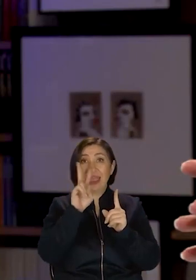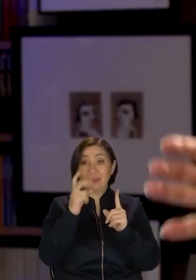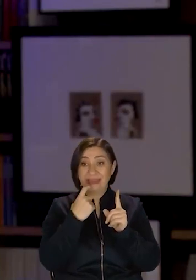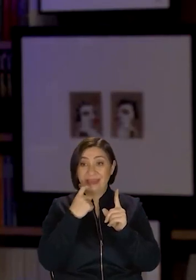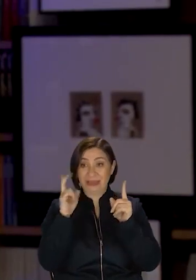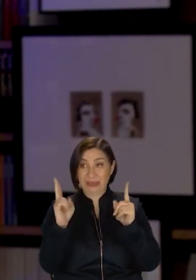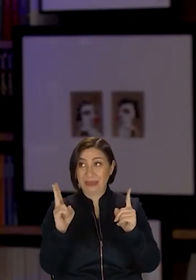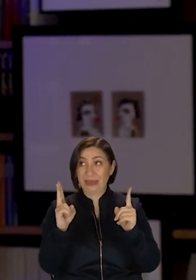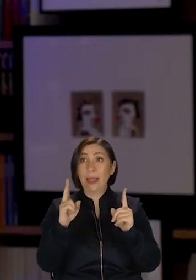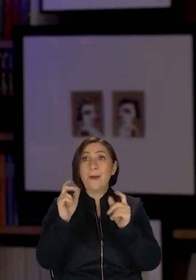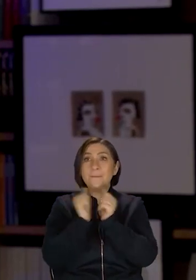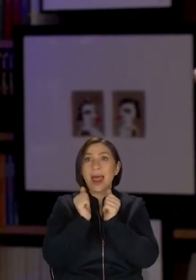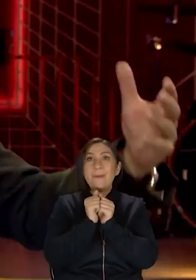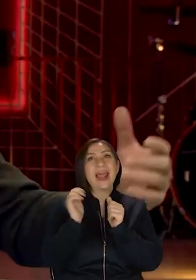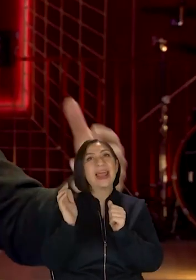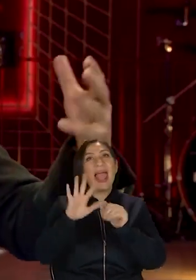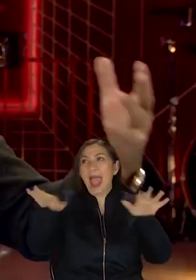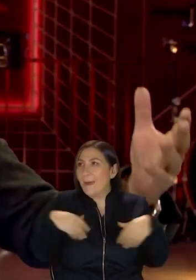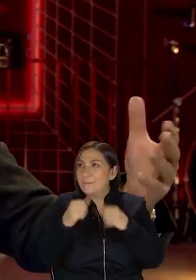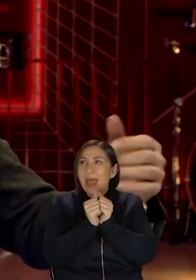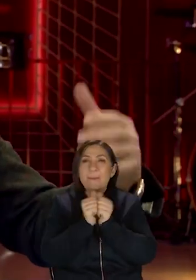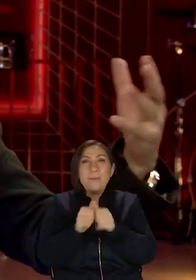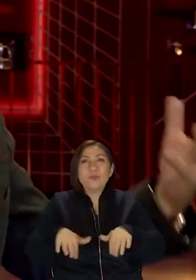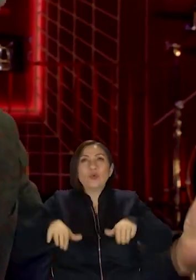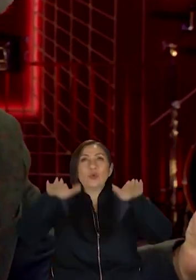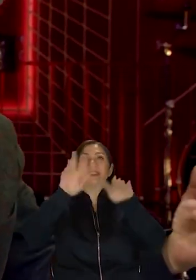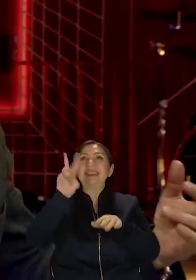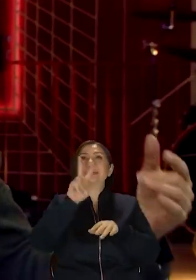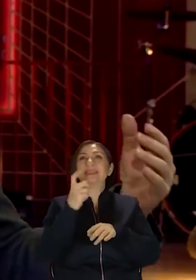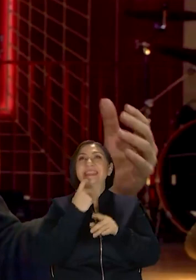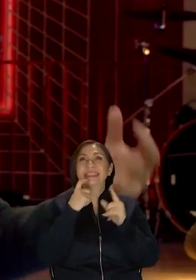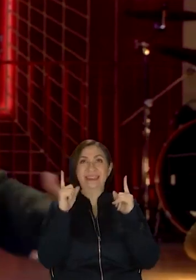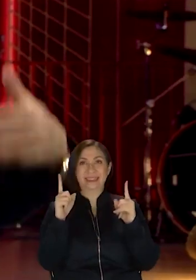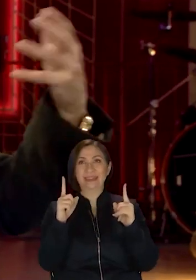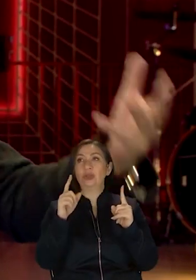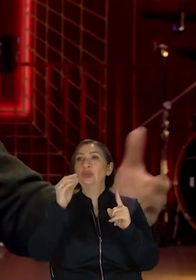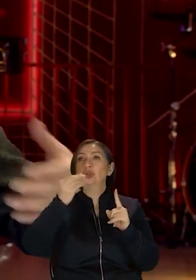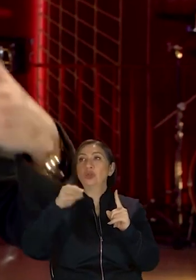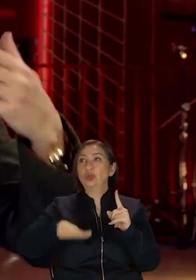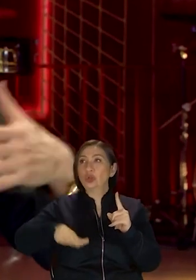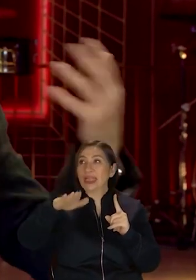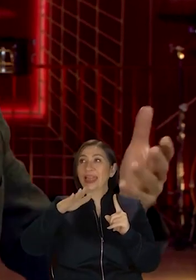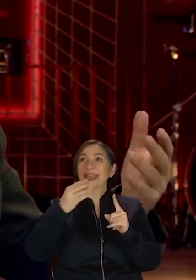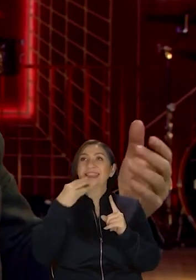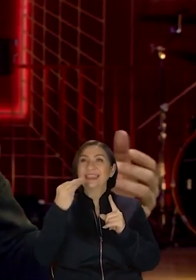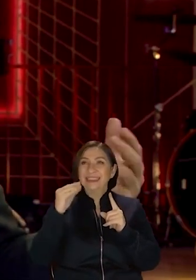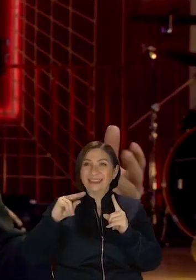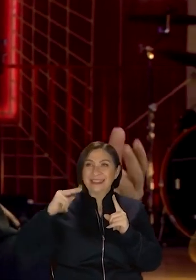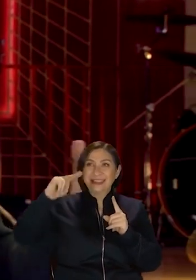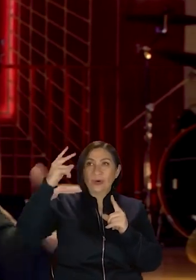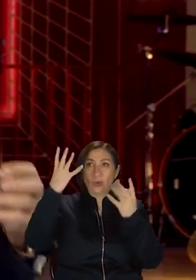senesinin beraber geçirdiğimiz, hep beraber beraber büyüdüğümüz, yaş aldığımız, çocukluktan ergenliğe